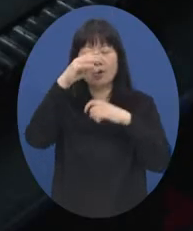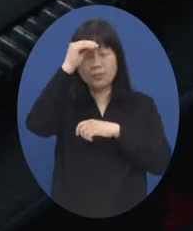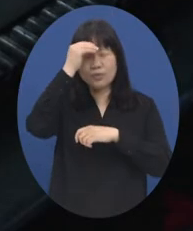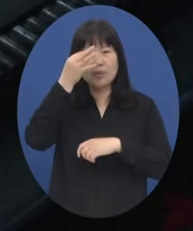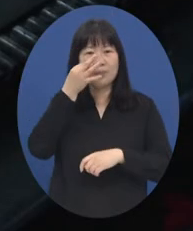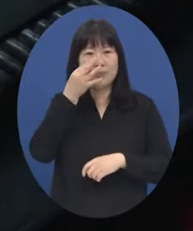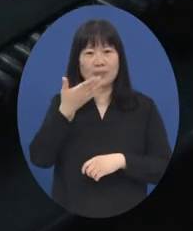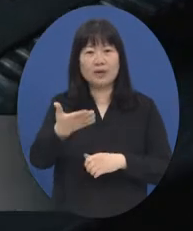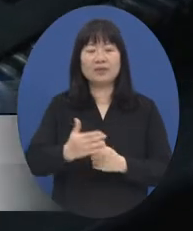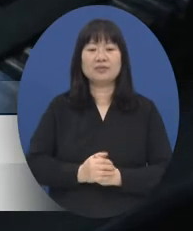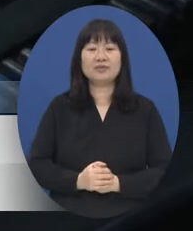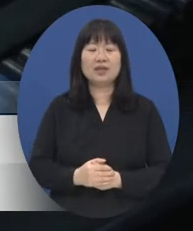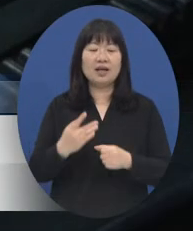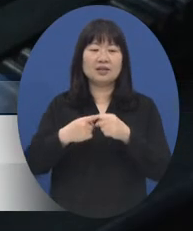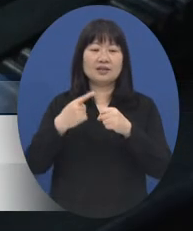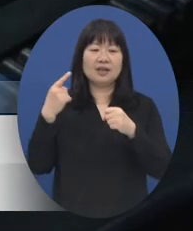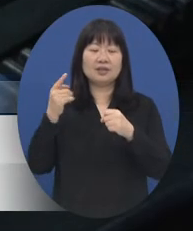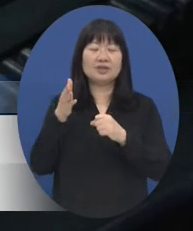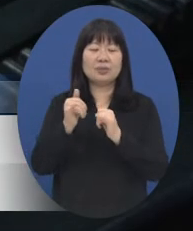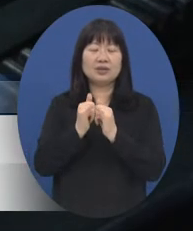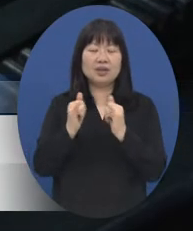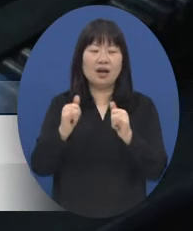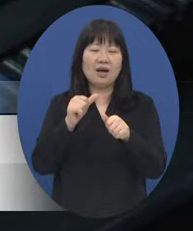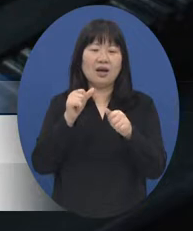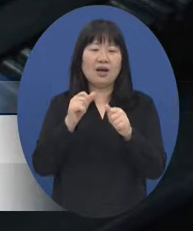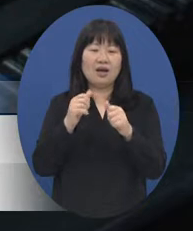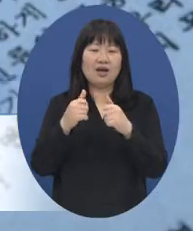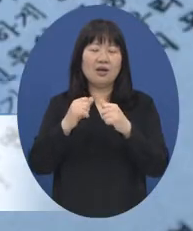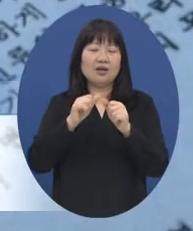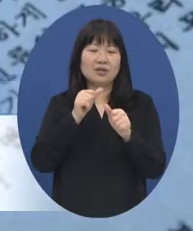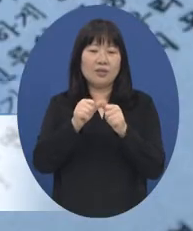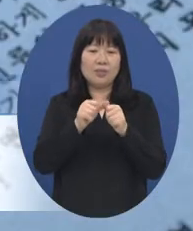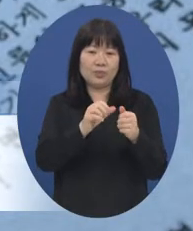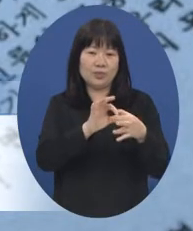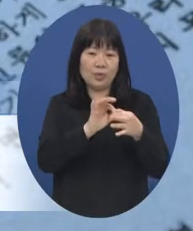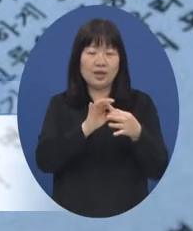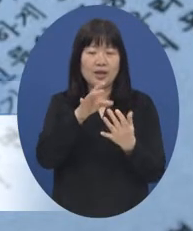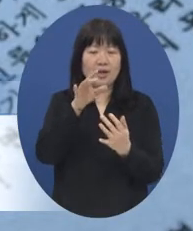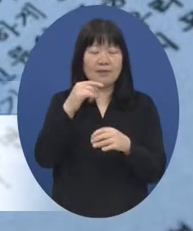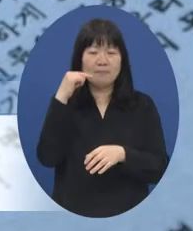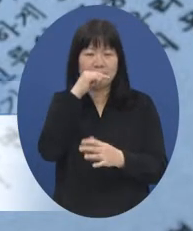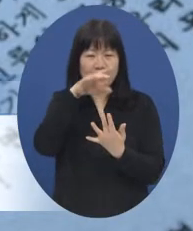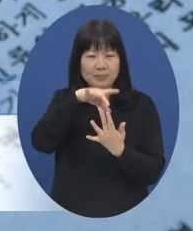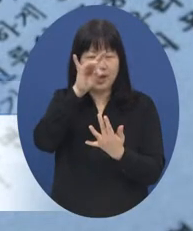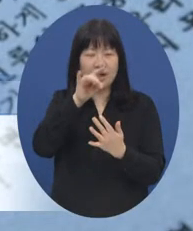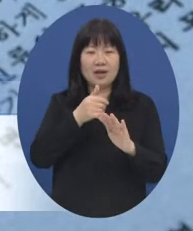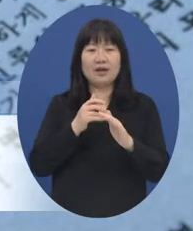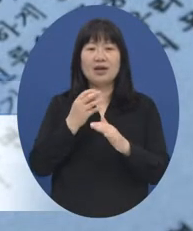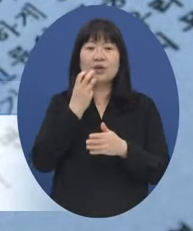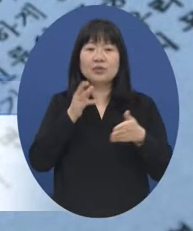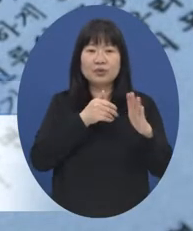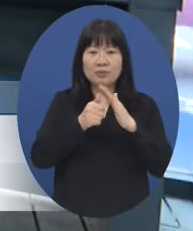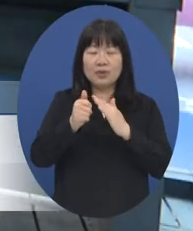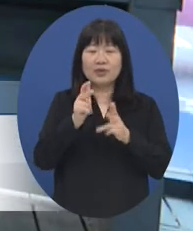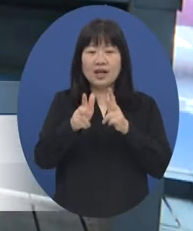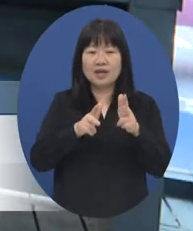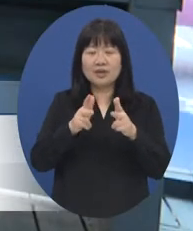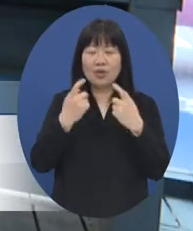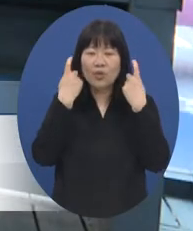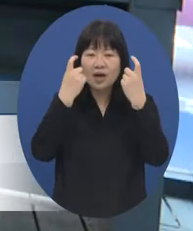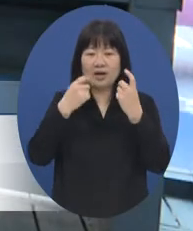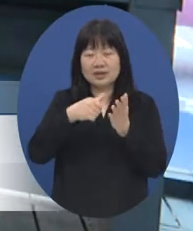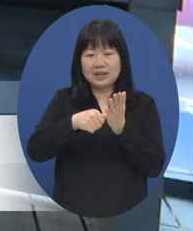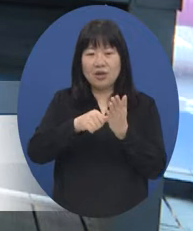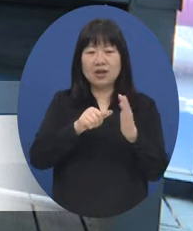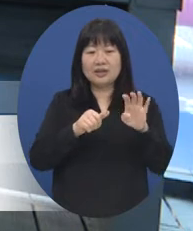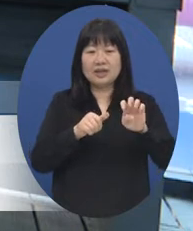모델입니다. 작년 전문가 자문회를 거쳐서 엄선한 경기도 대표 산업관광 자원